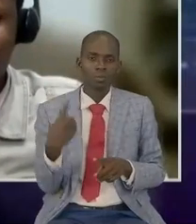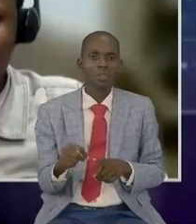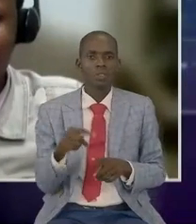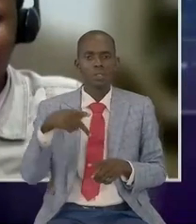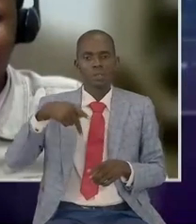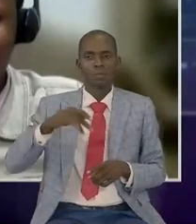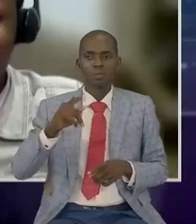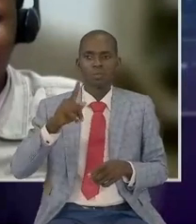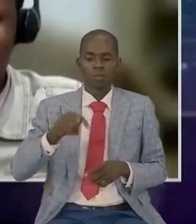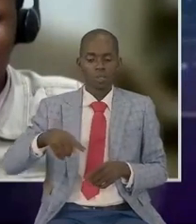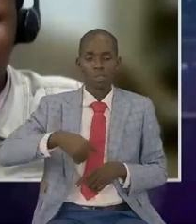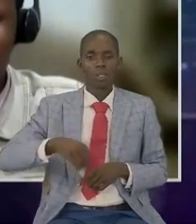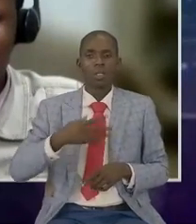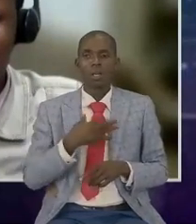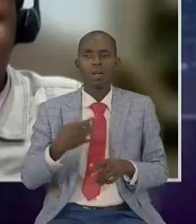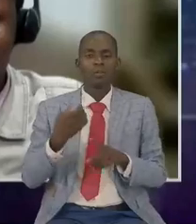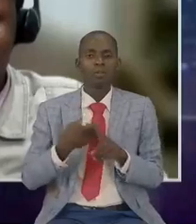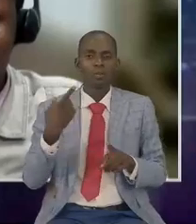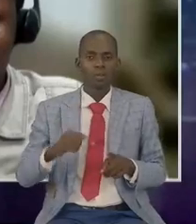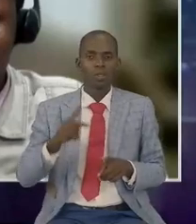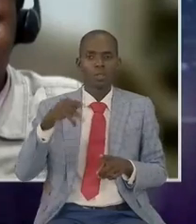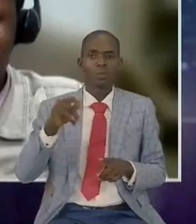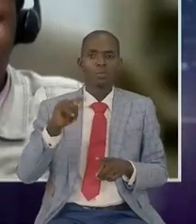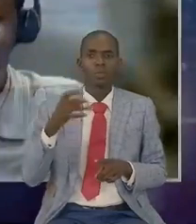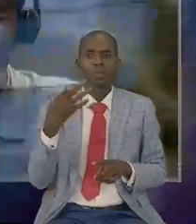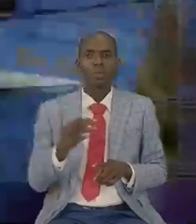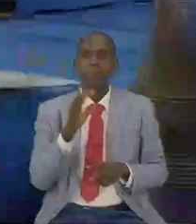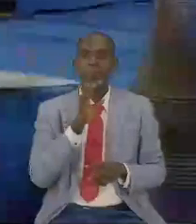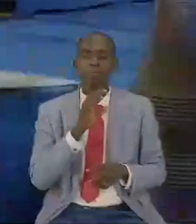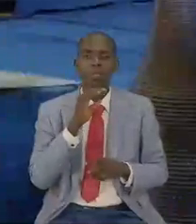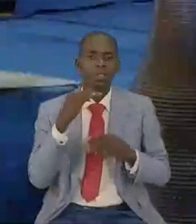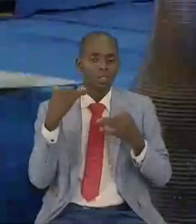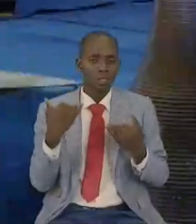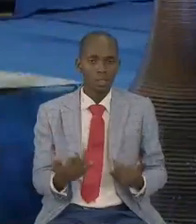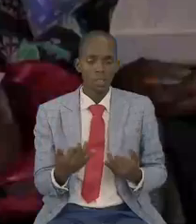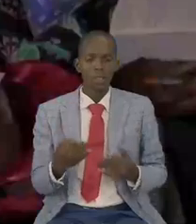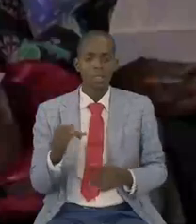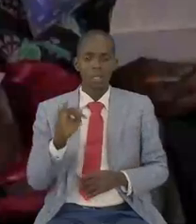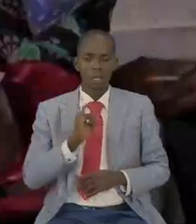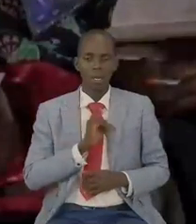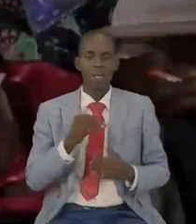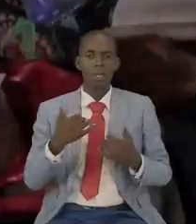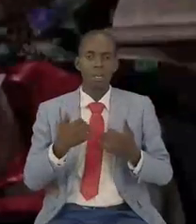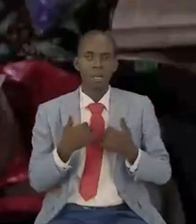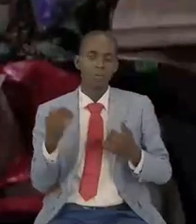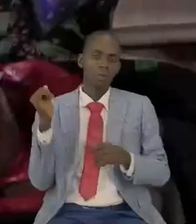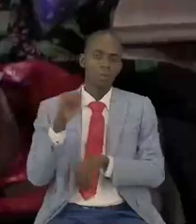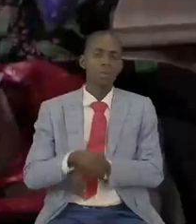vaincus de l'occultisme. Maintenant, j'ai vaincu.